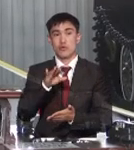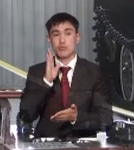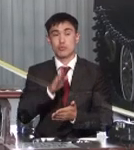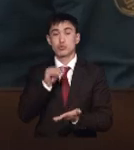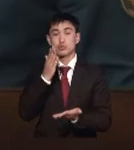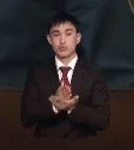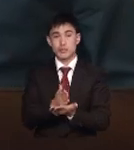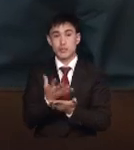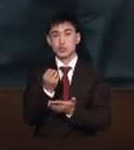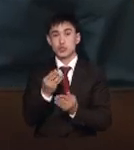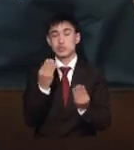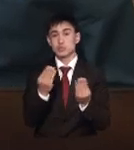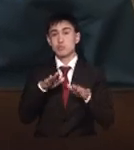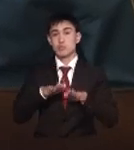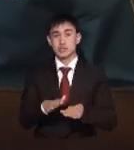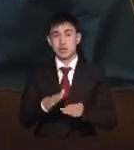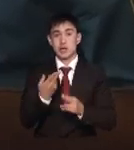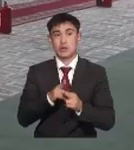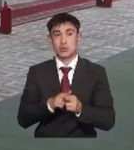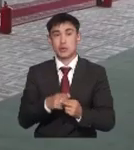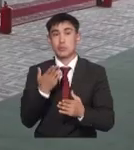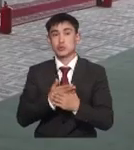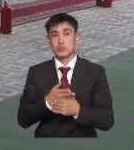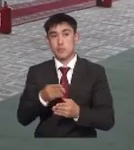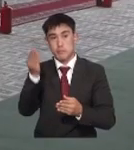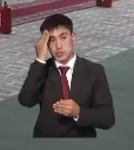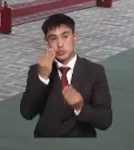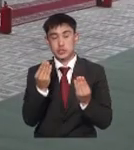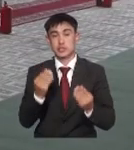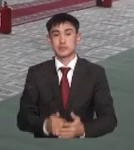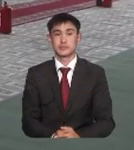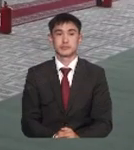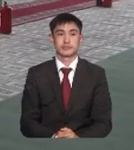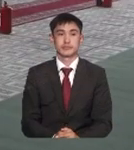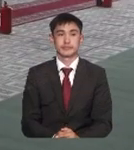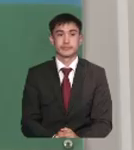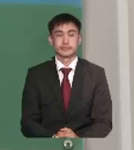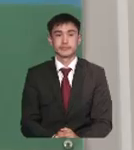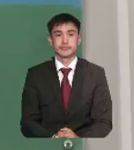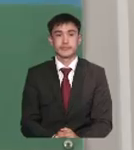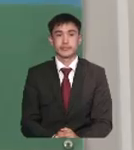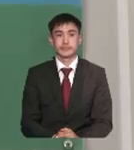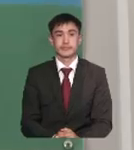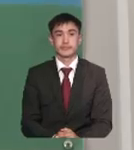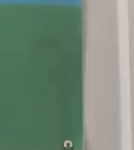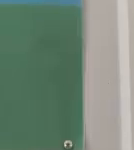будет существовать ещё одна достопримечательность которая способна их впечатлить телеканал танаев